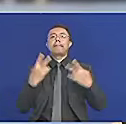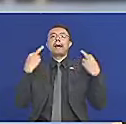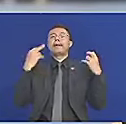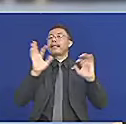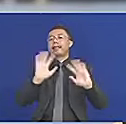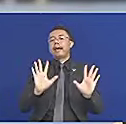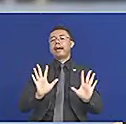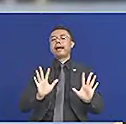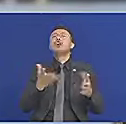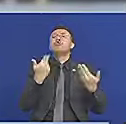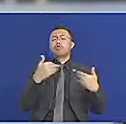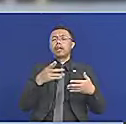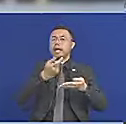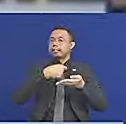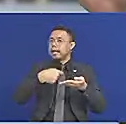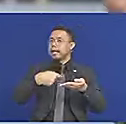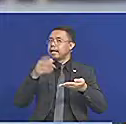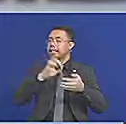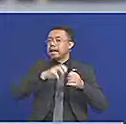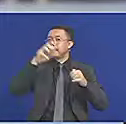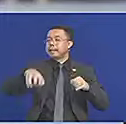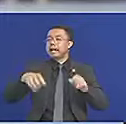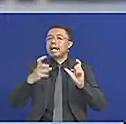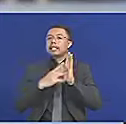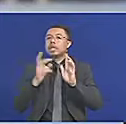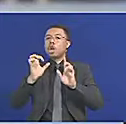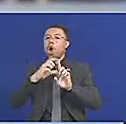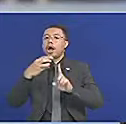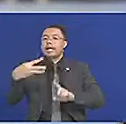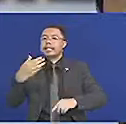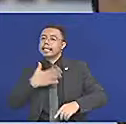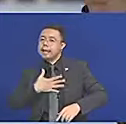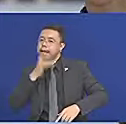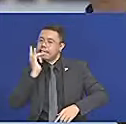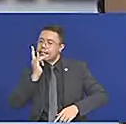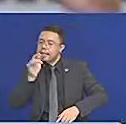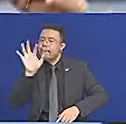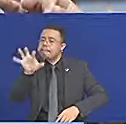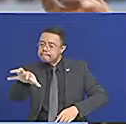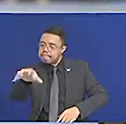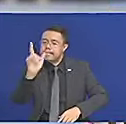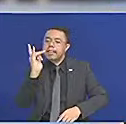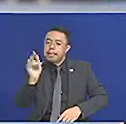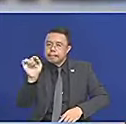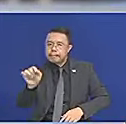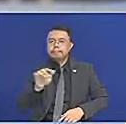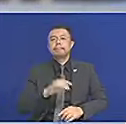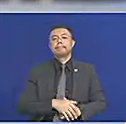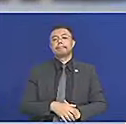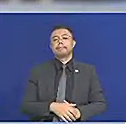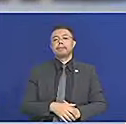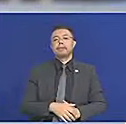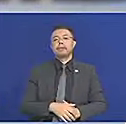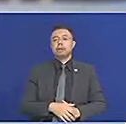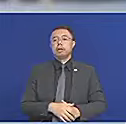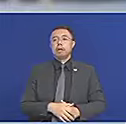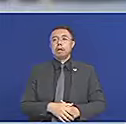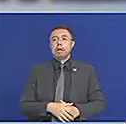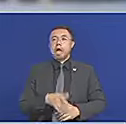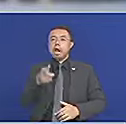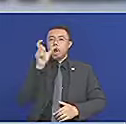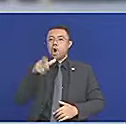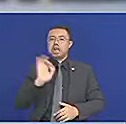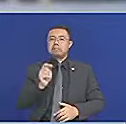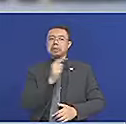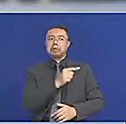pakai catatan, jangan pindah ke sinode saya ya, tetaplah di sinodemu. Masa sih ada